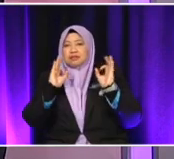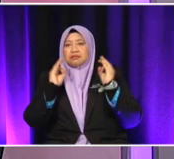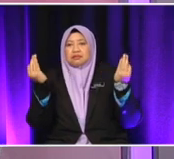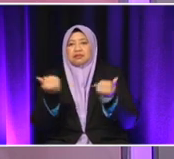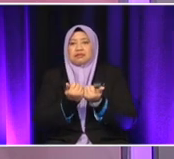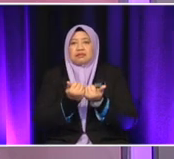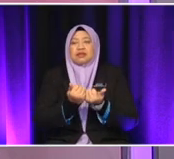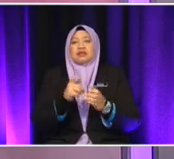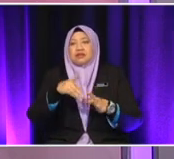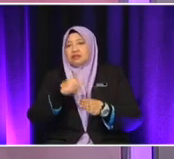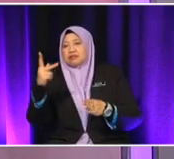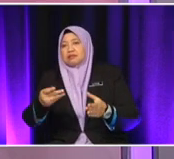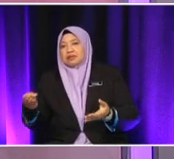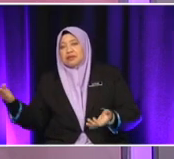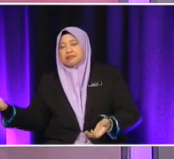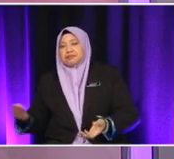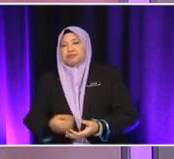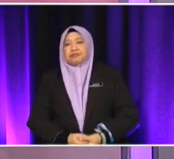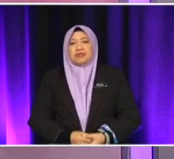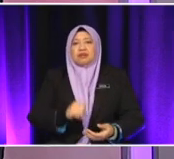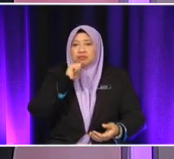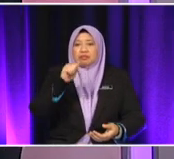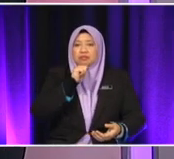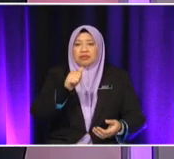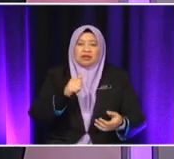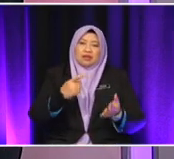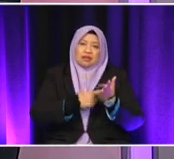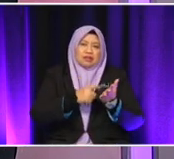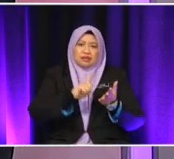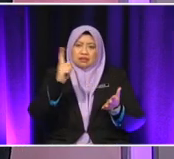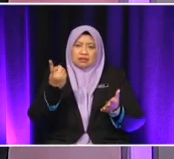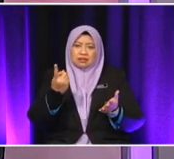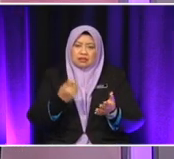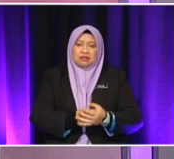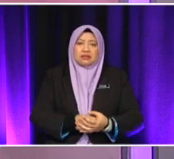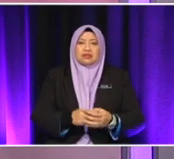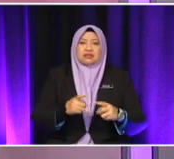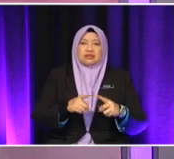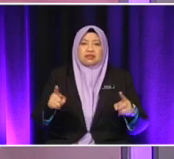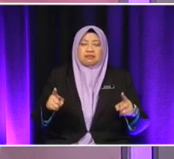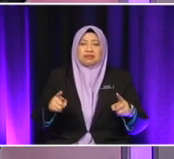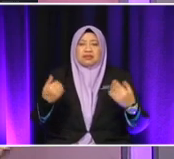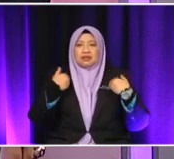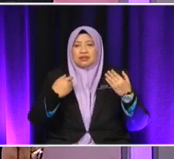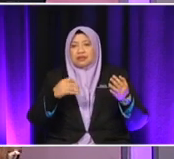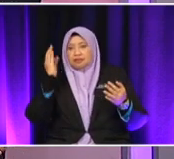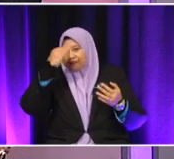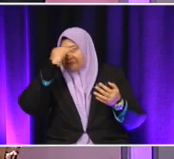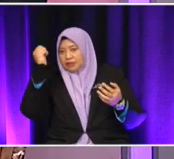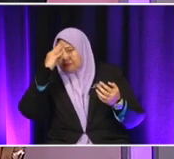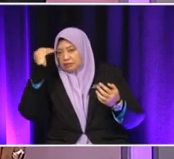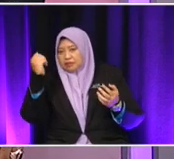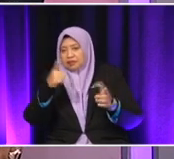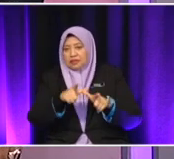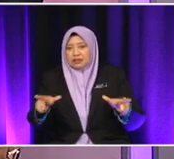pengeluaran mengeluarkan barang oke bukan disebabkan oleh faktor harga barang itu semata-mata Oke kita